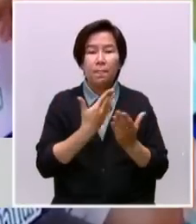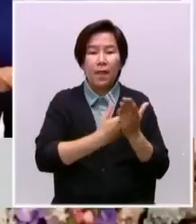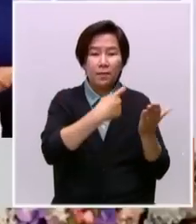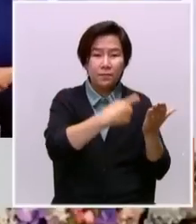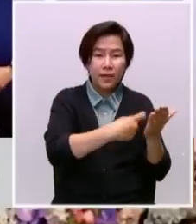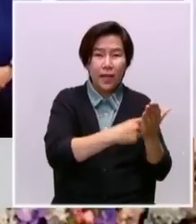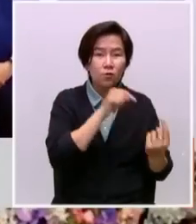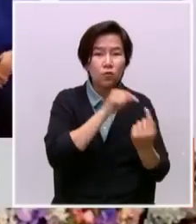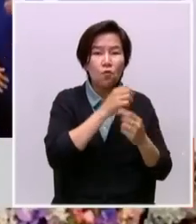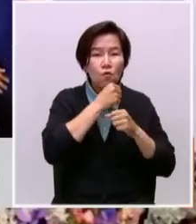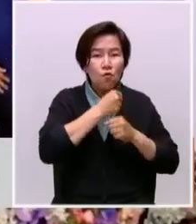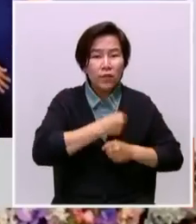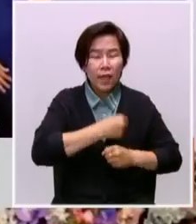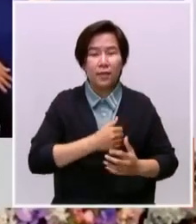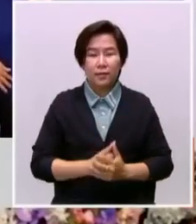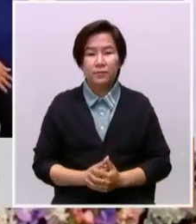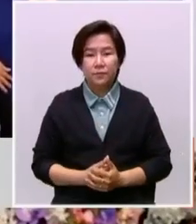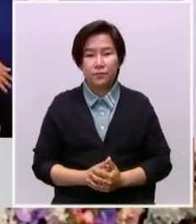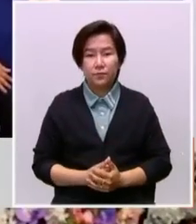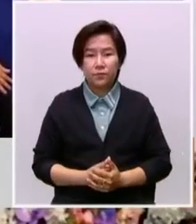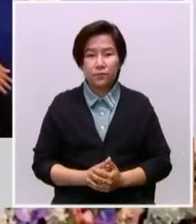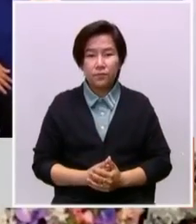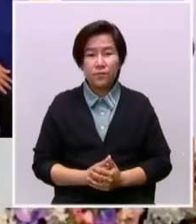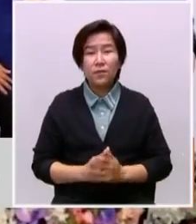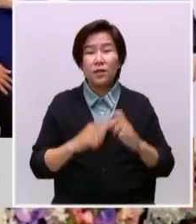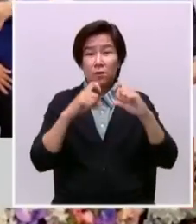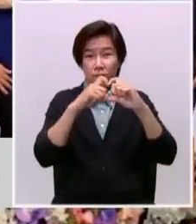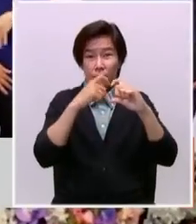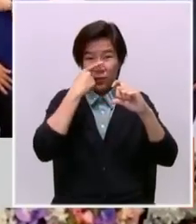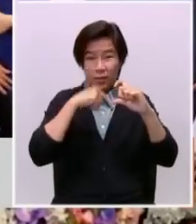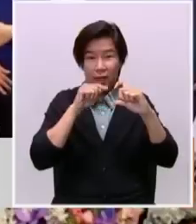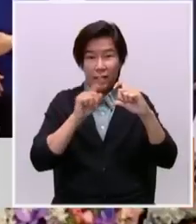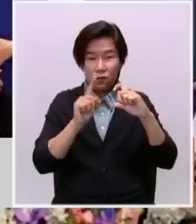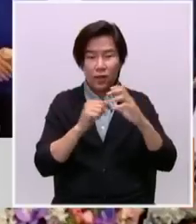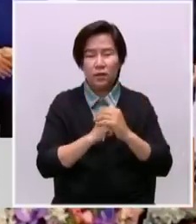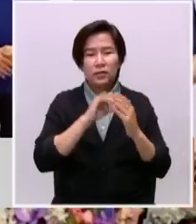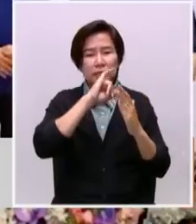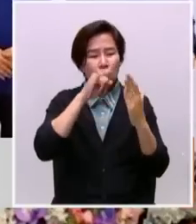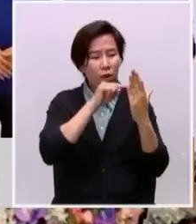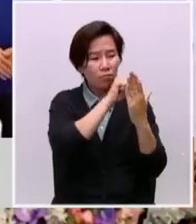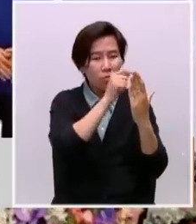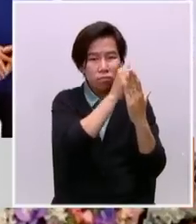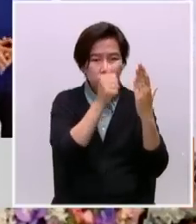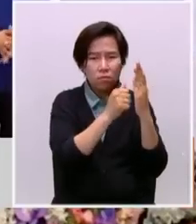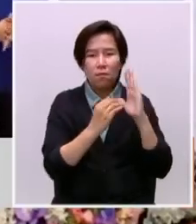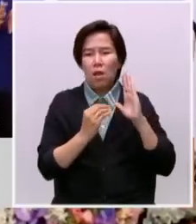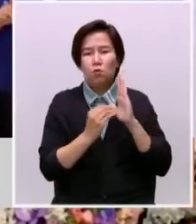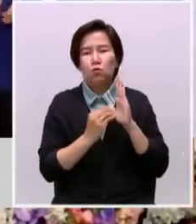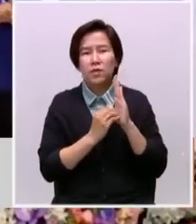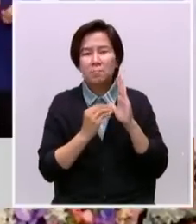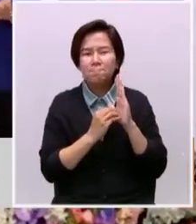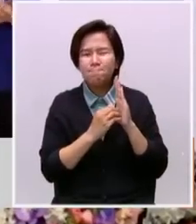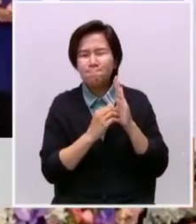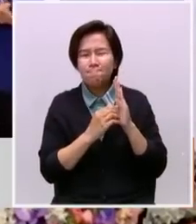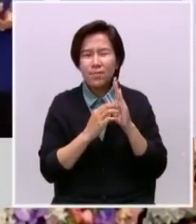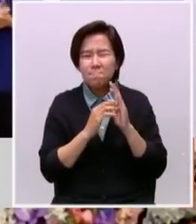โดยนายอนุทินระบุว่าพรรคภูมิใจไทยเป็นพรรคที่เติบโตมาจากต่างจังหวัดไม่เคยเสนอตัวเองในเขตกรุงเทพมหานคร